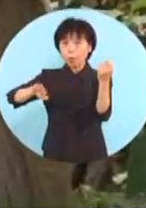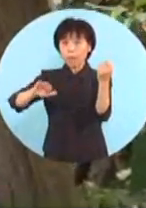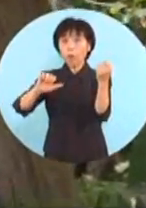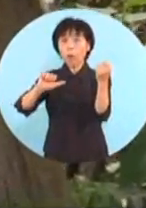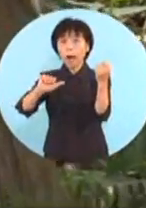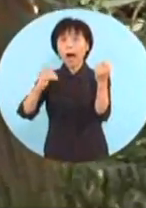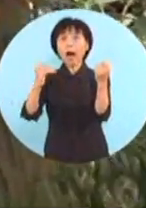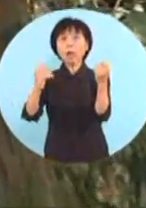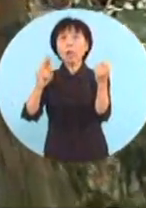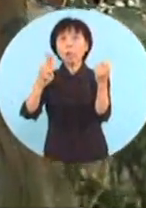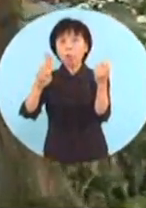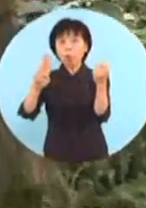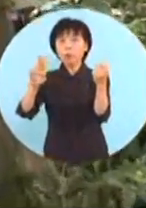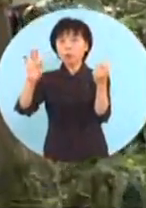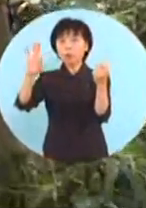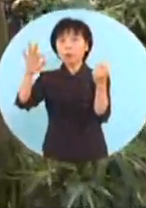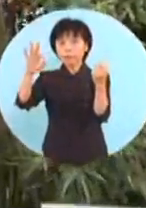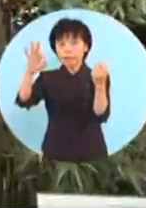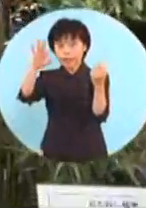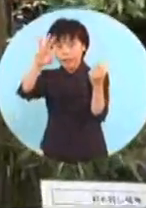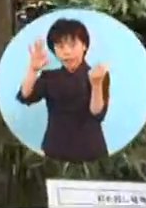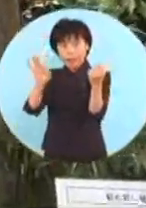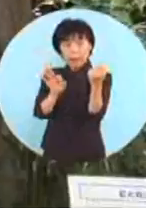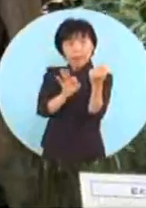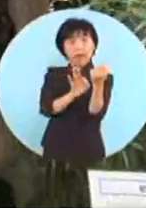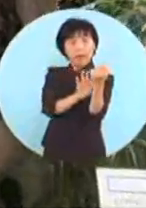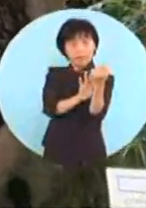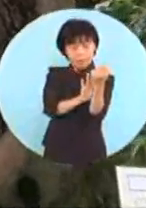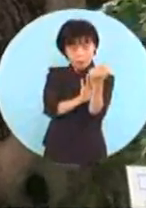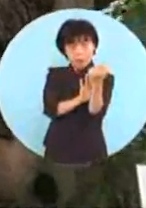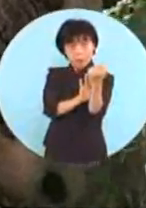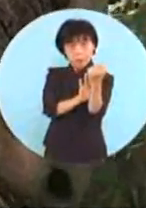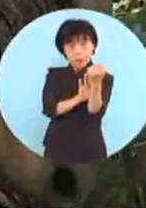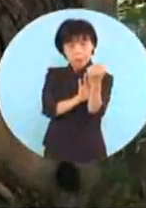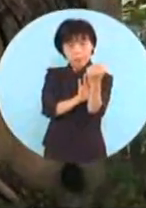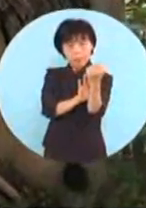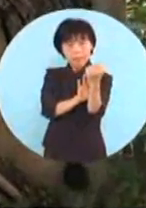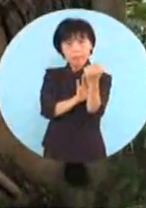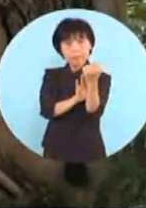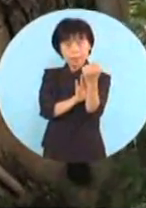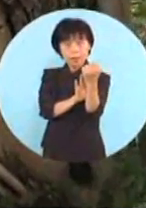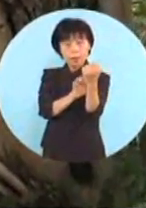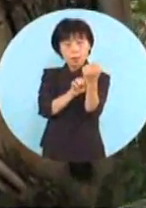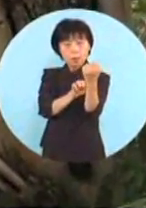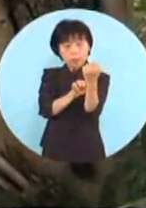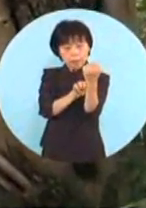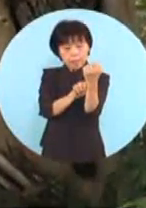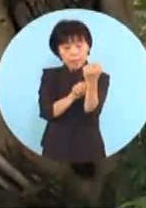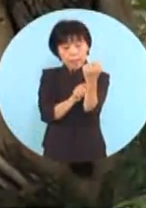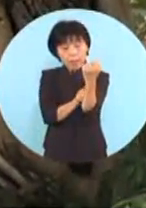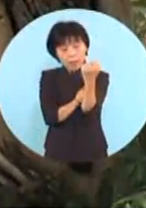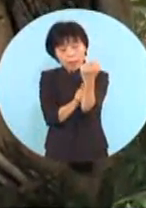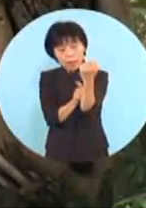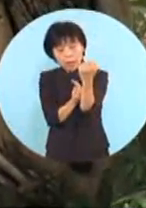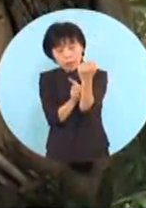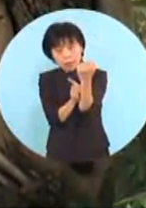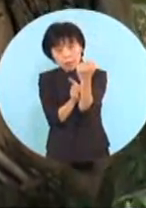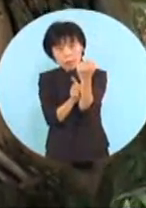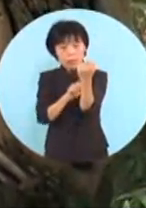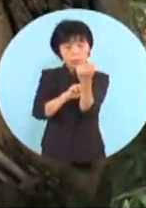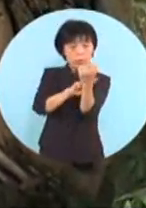れね、アコウという一熟科の植物なんですけども、それの種を食べたね、鳥